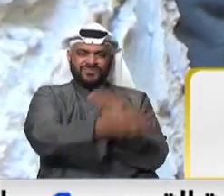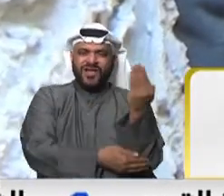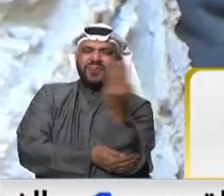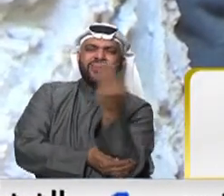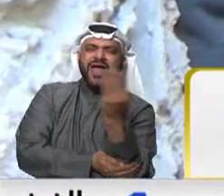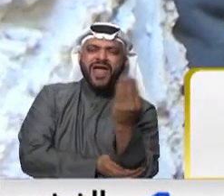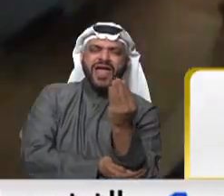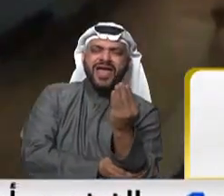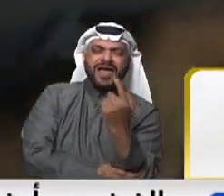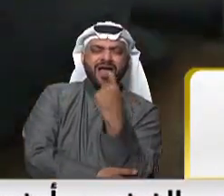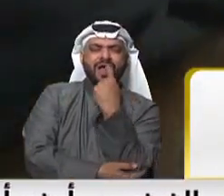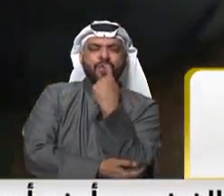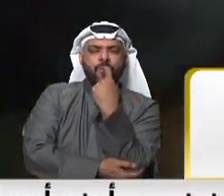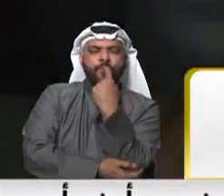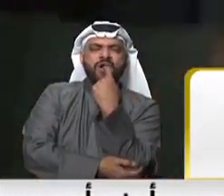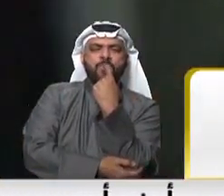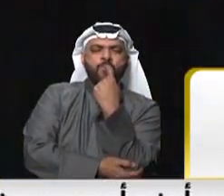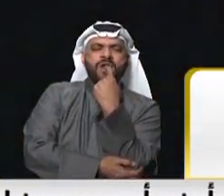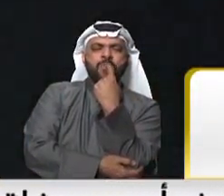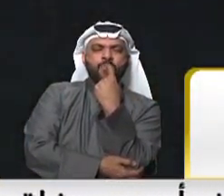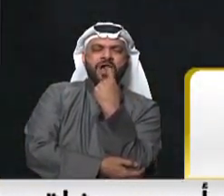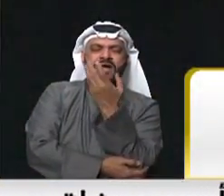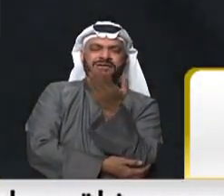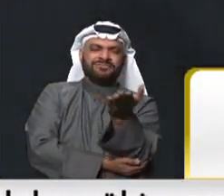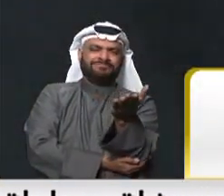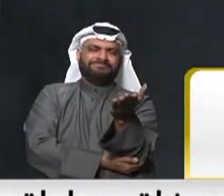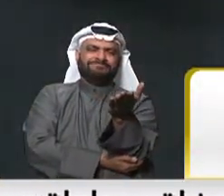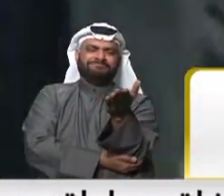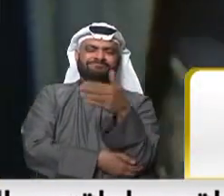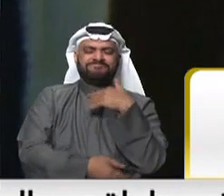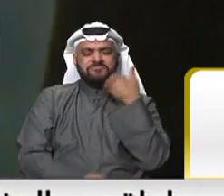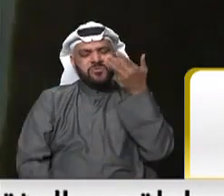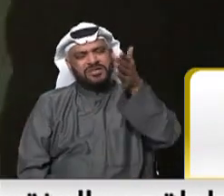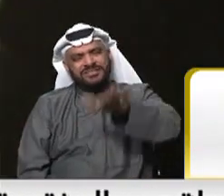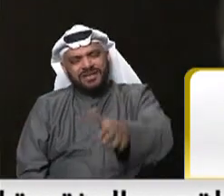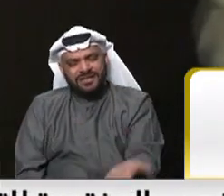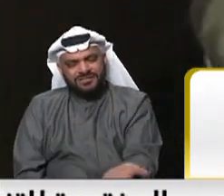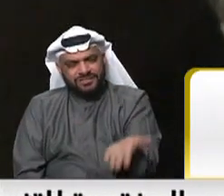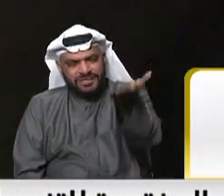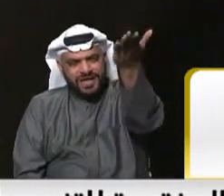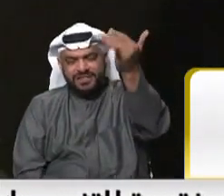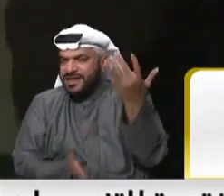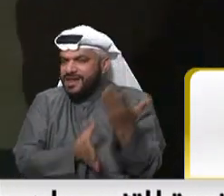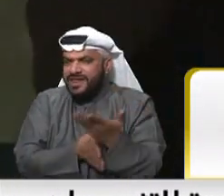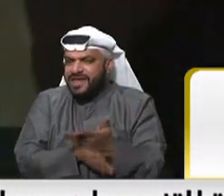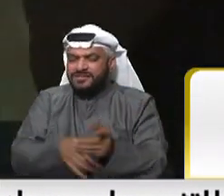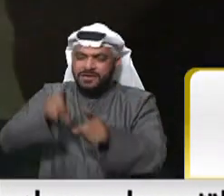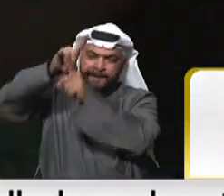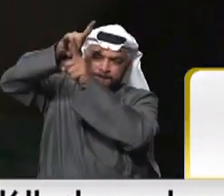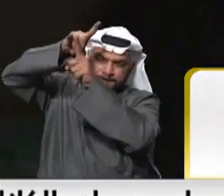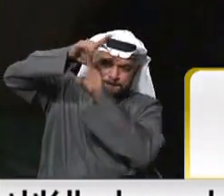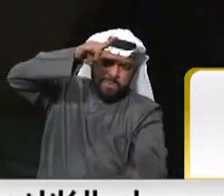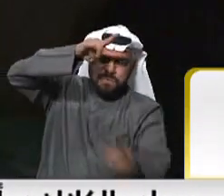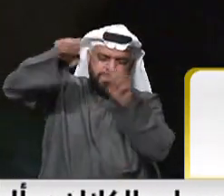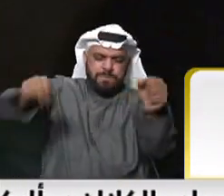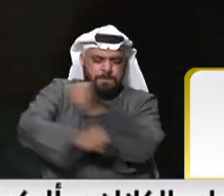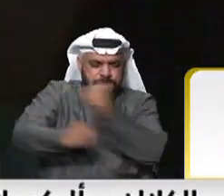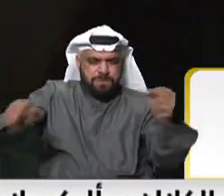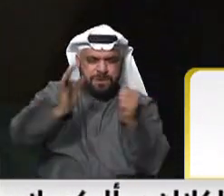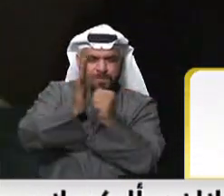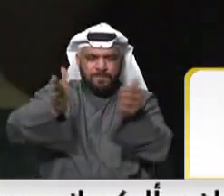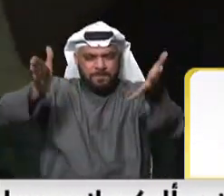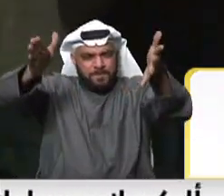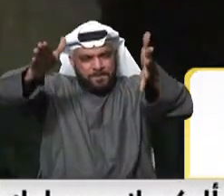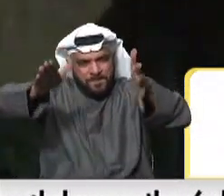أن 12 شهيدا بينهم 6 أطفال ارتقوا بقصف إسرائيلي طال منزلا لعائلة أبو عنزة في حي